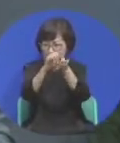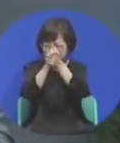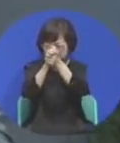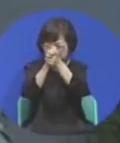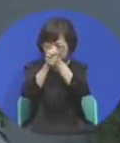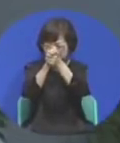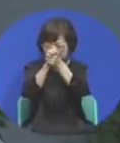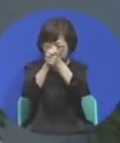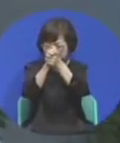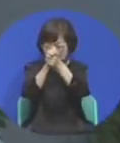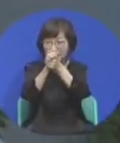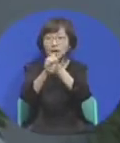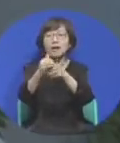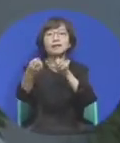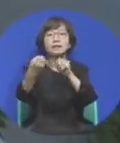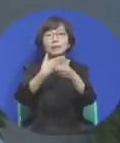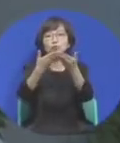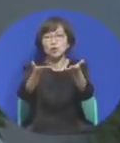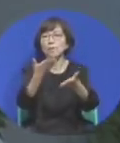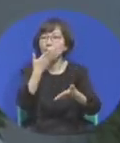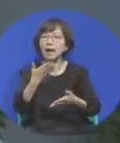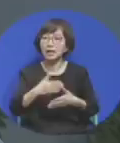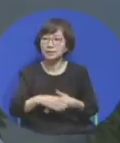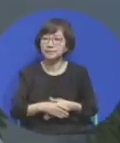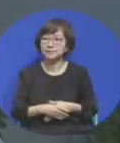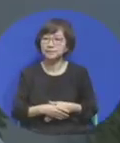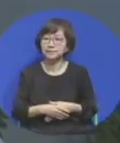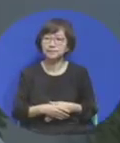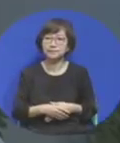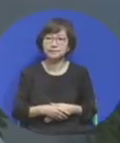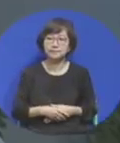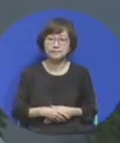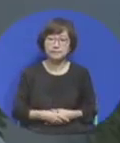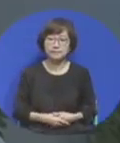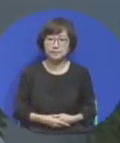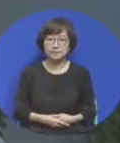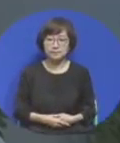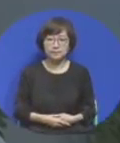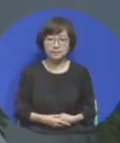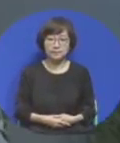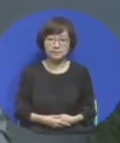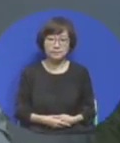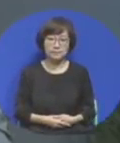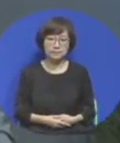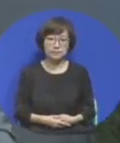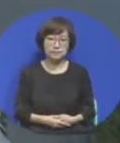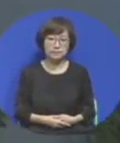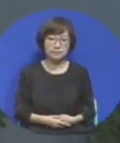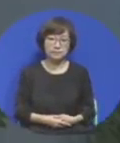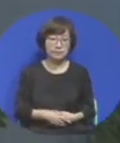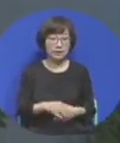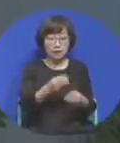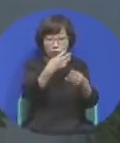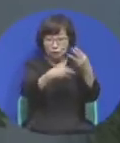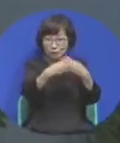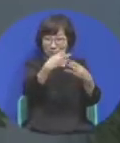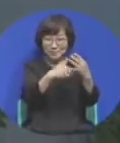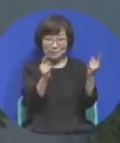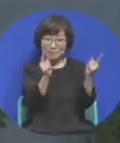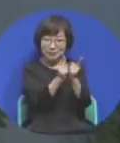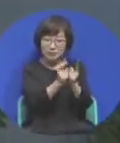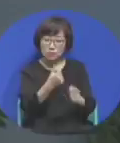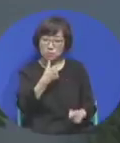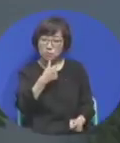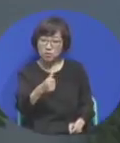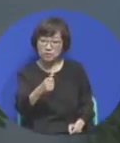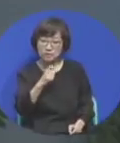to the 12 problems of 그렇죠. mankind. When you look at the other person, just pray one prayer. They can give them the answer. 여러분 렘넌트 만나가지고 한 5분,